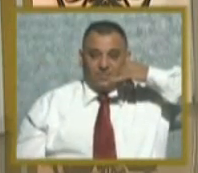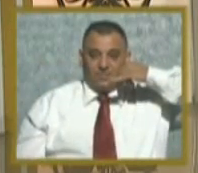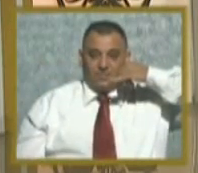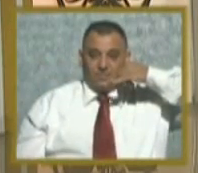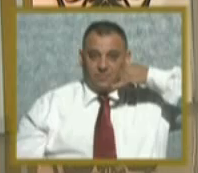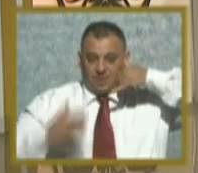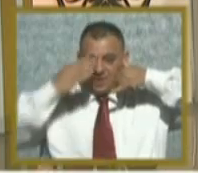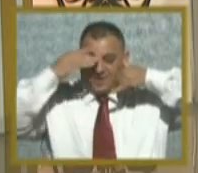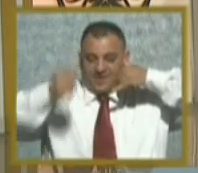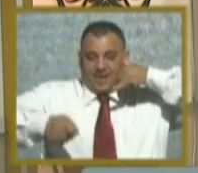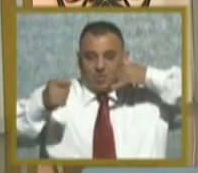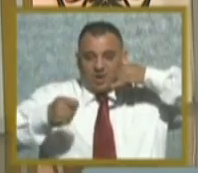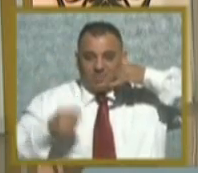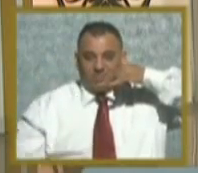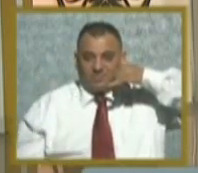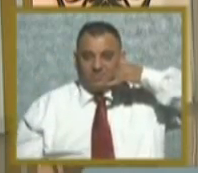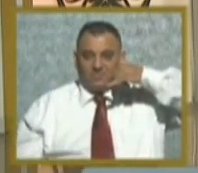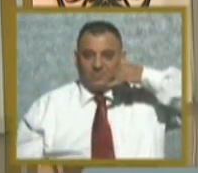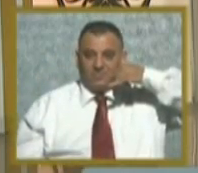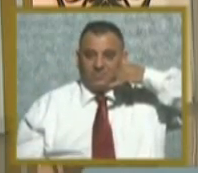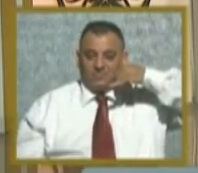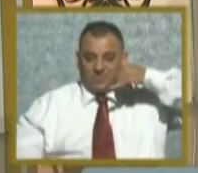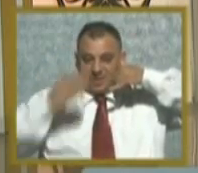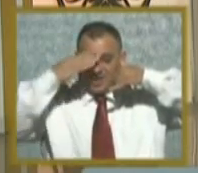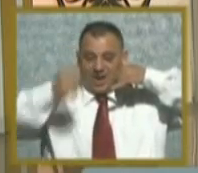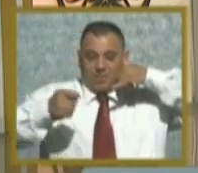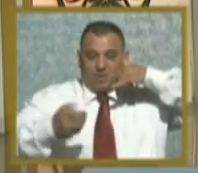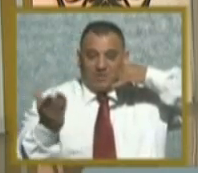إسحاق السلام عليكم. وعليكم السلام ورحمة الله. السلام عليكم.